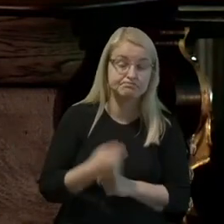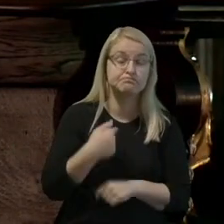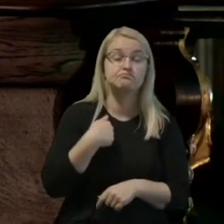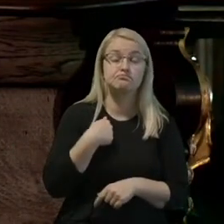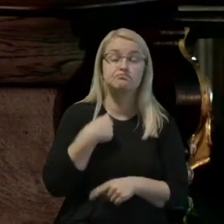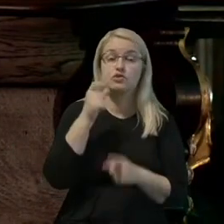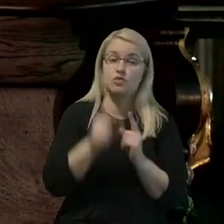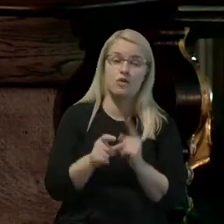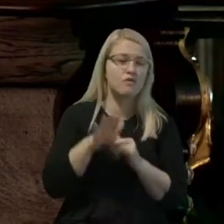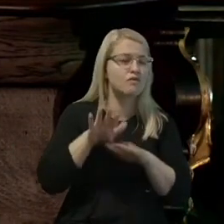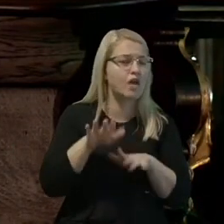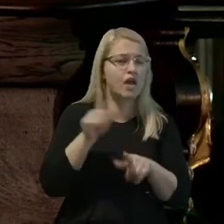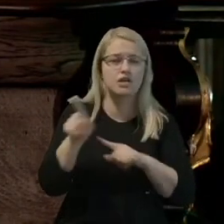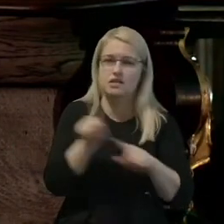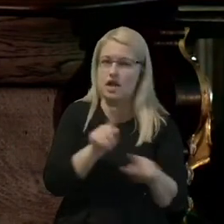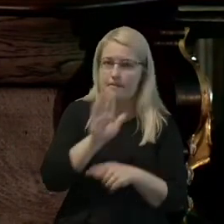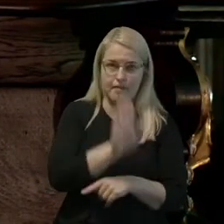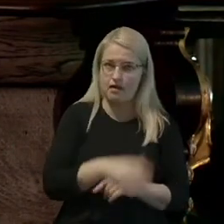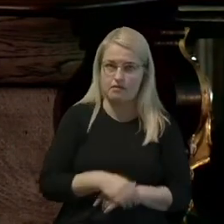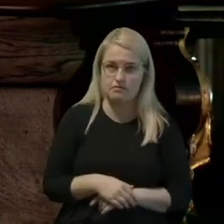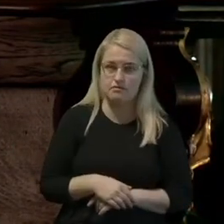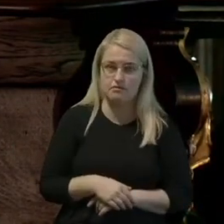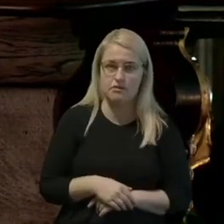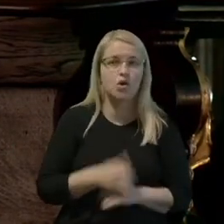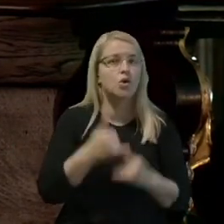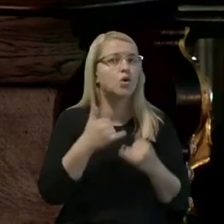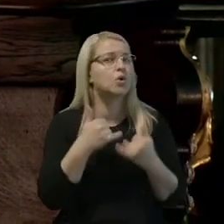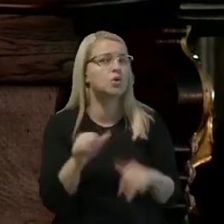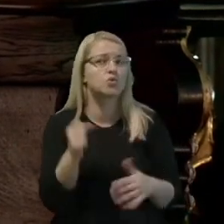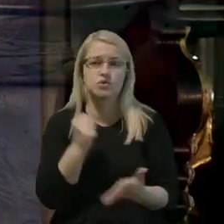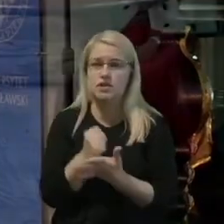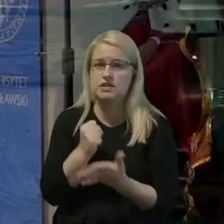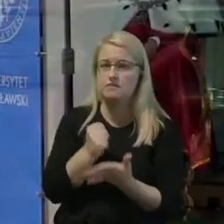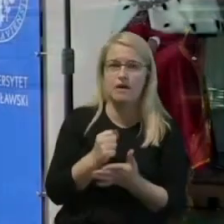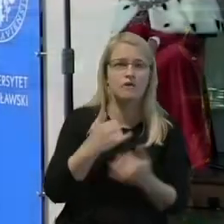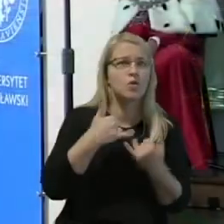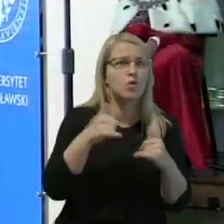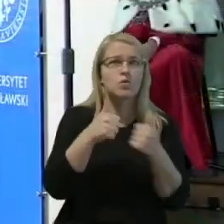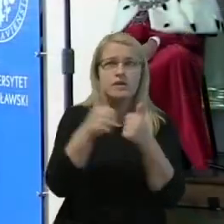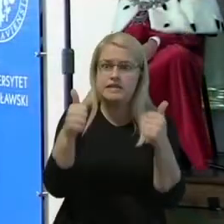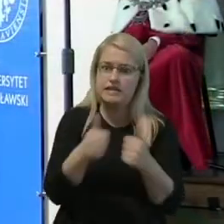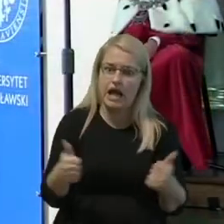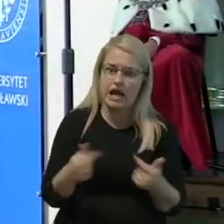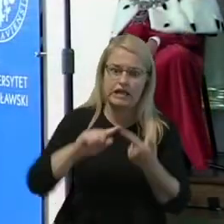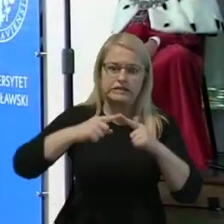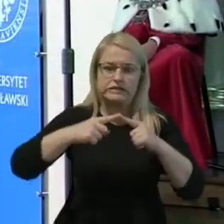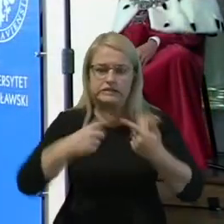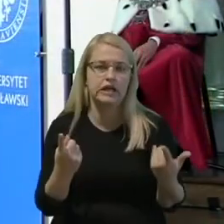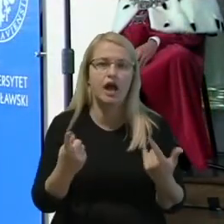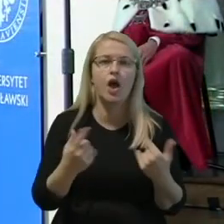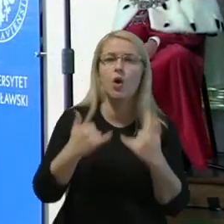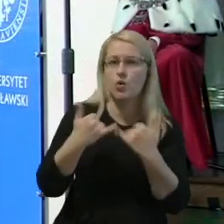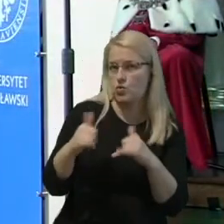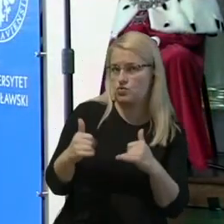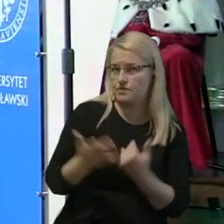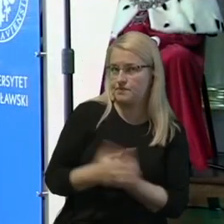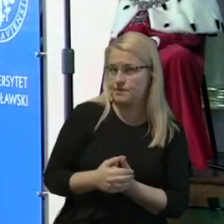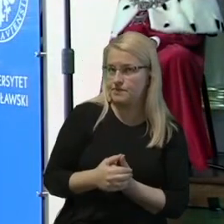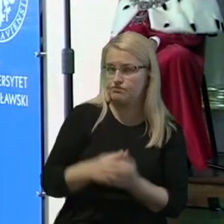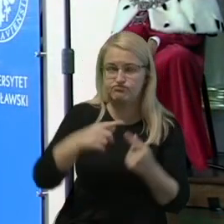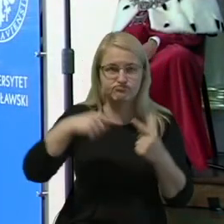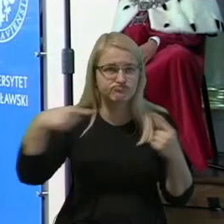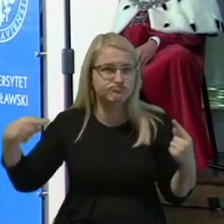wiele znaczeń, rozpatrywane jest w różnych kontekstach, aspektach, a każdy z nas